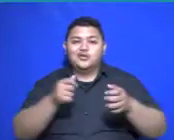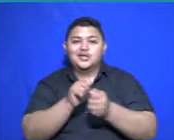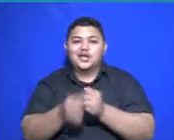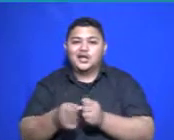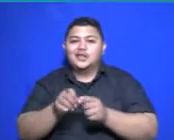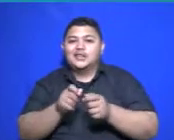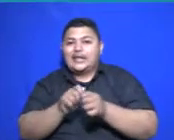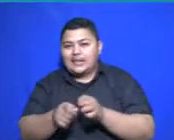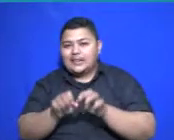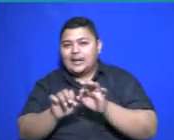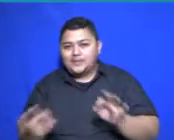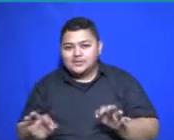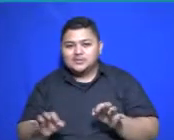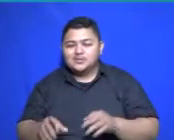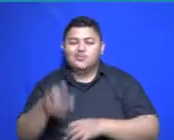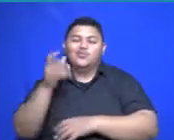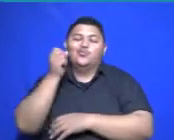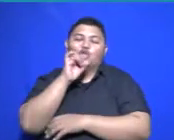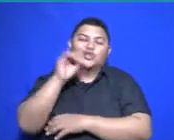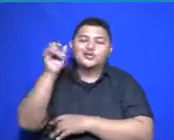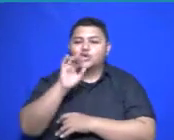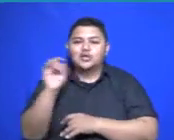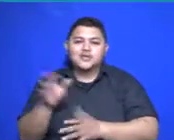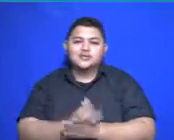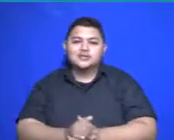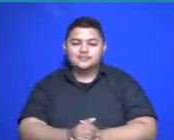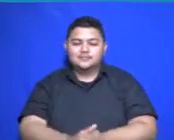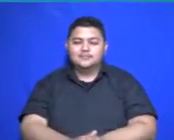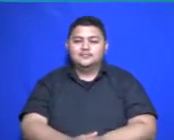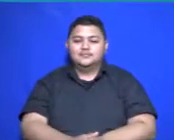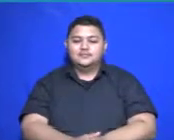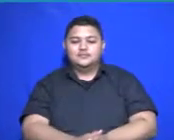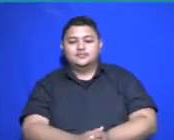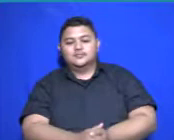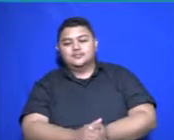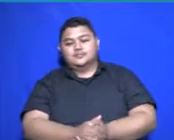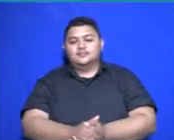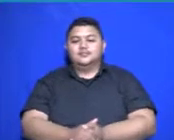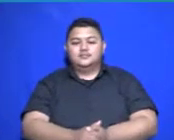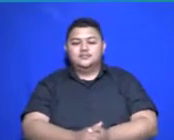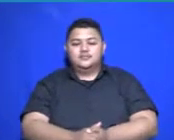secara prestasi juga saya mohon maaf disampaikan ternyata prestasinya